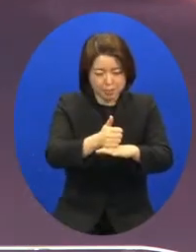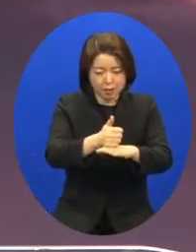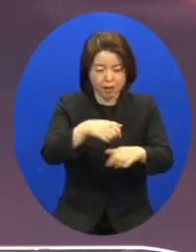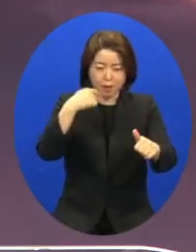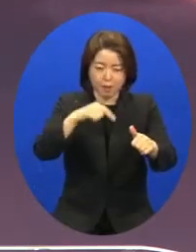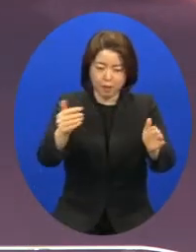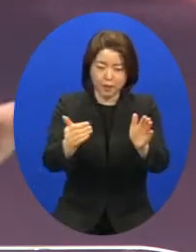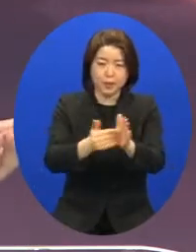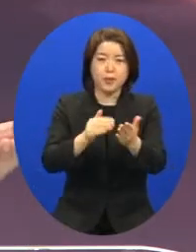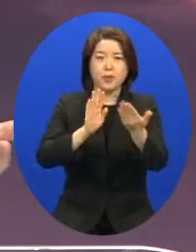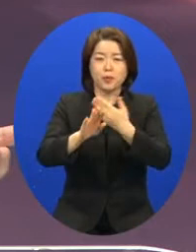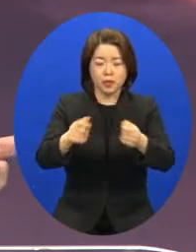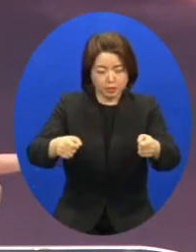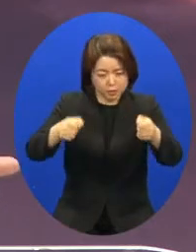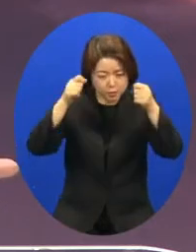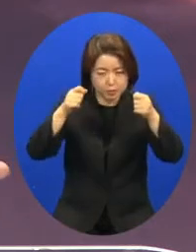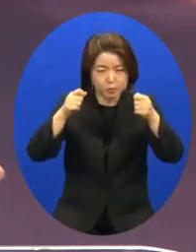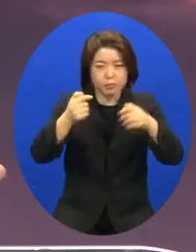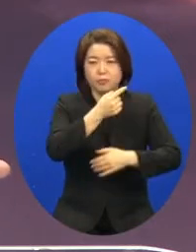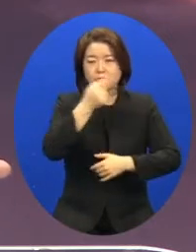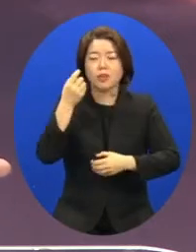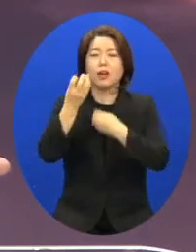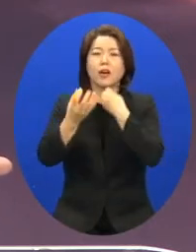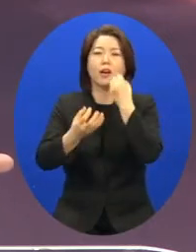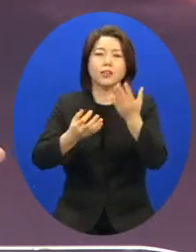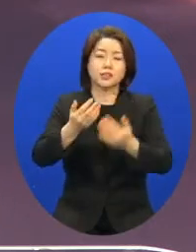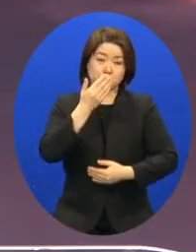됐고 수료 간증을 하셨다는 거죠.